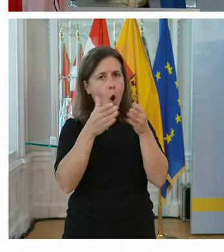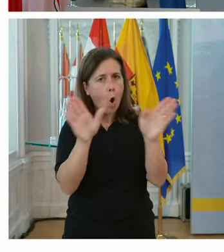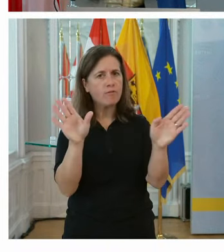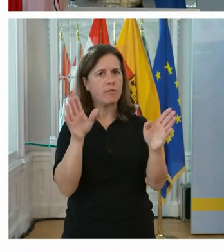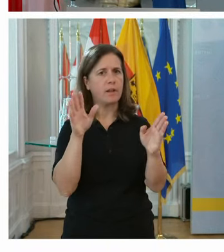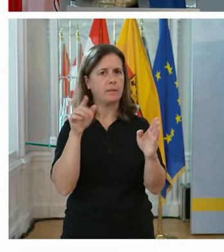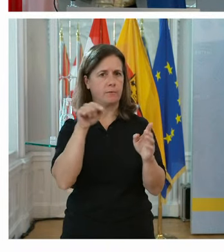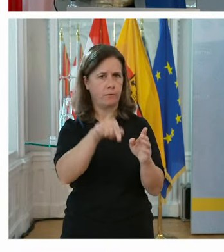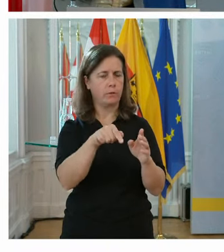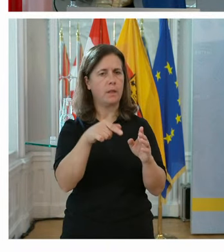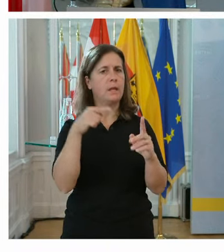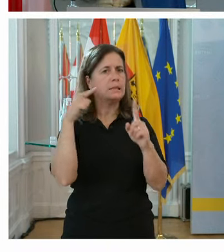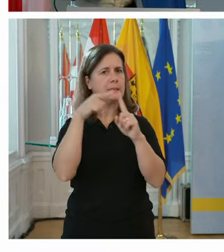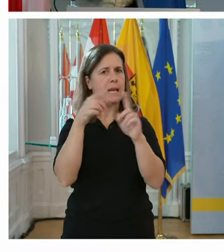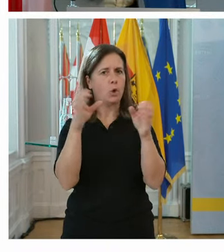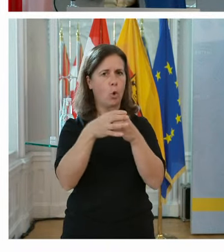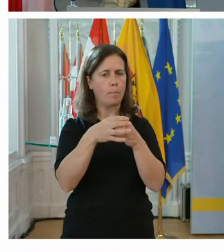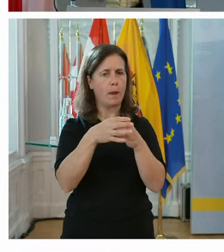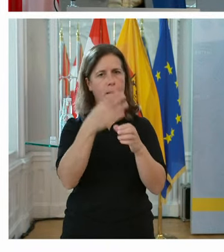Zielgruppe.